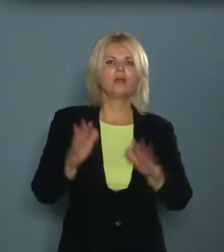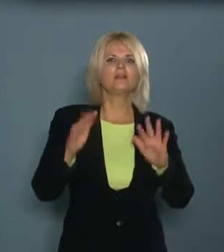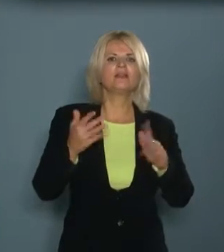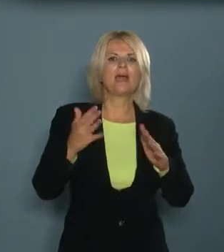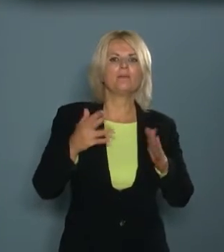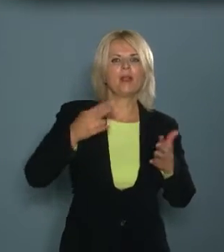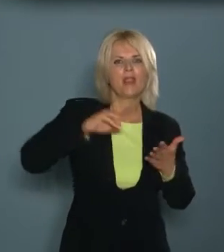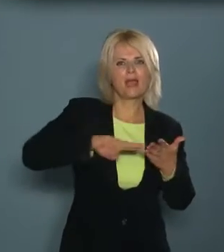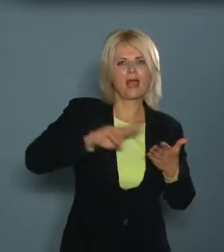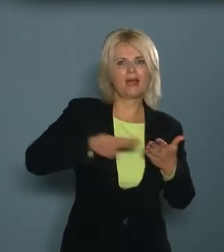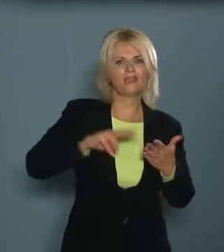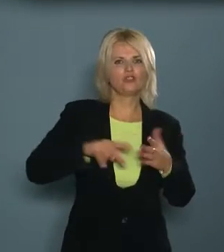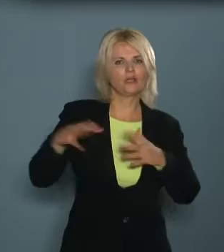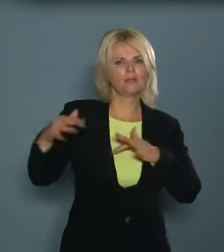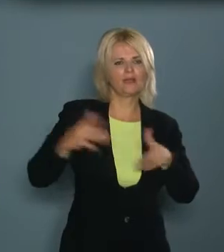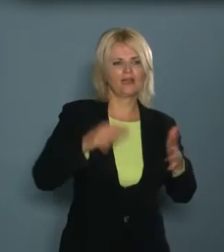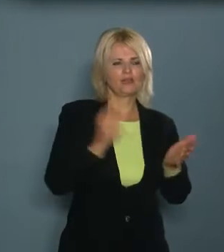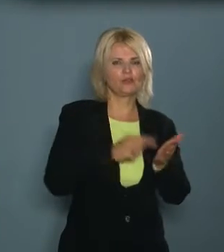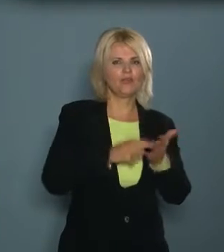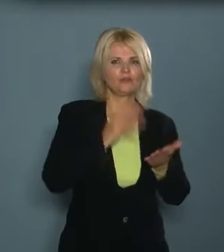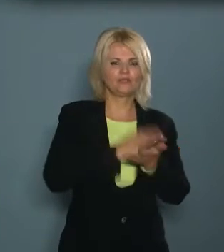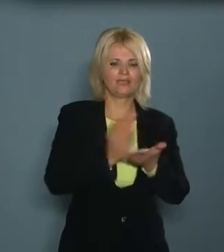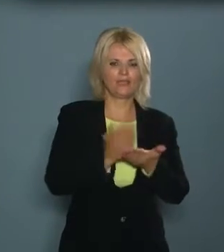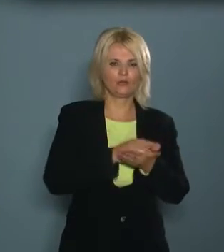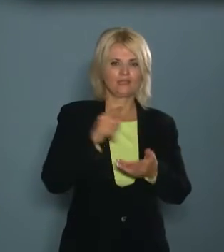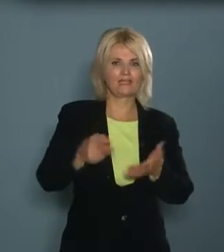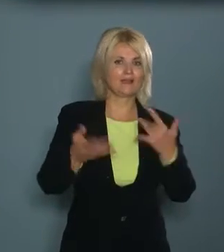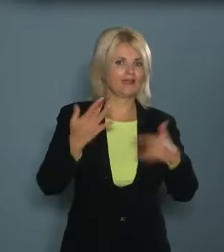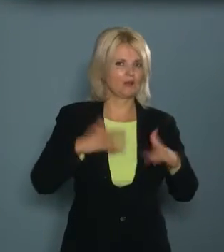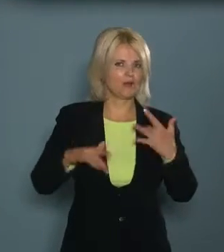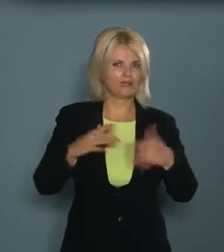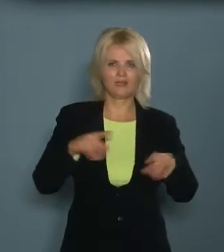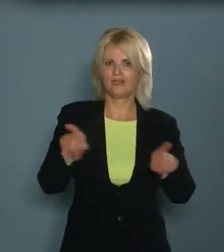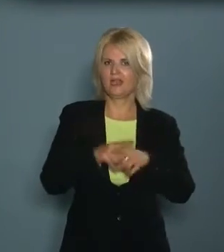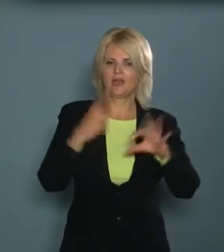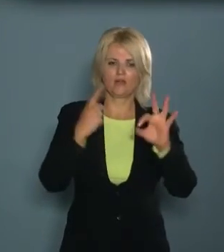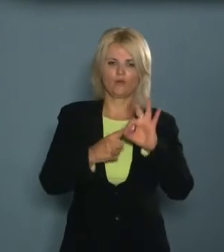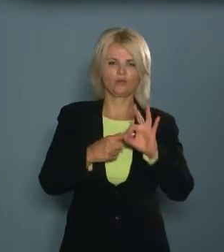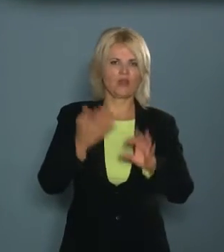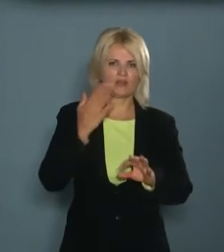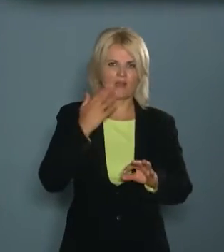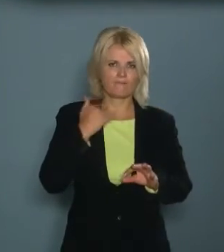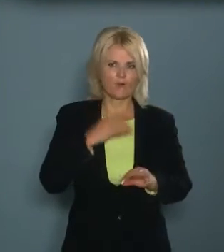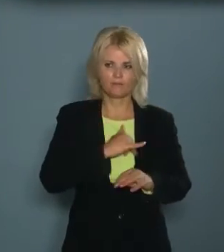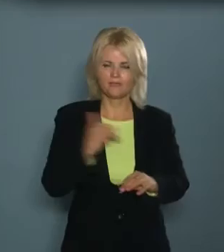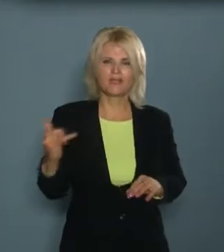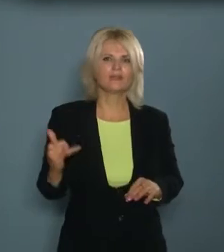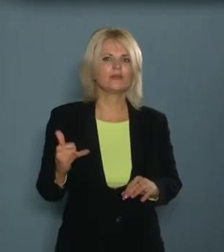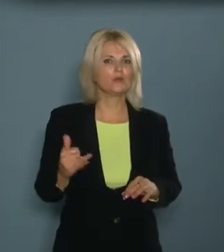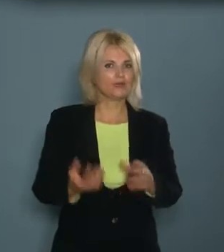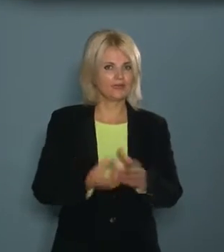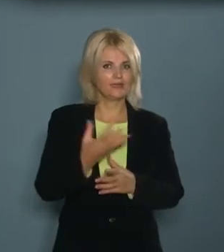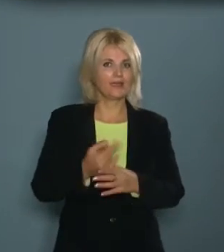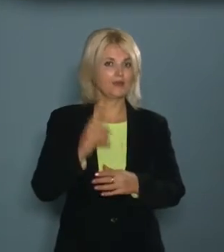egyébként kötelező módon szétosztanák őket. Ez se történt, ugye ezt is letagadták, ilyen kvóta se volt. Aztán mindegyikről kiderült, hogy de